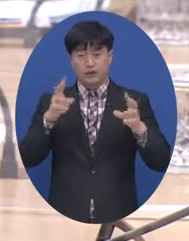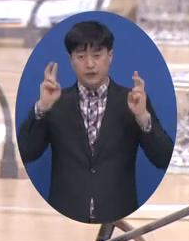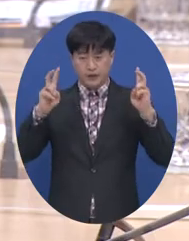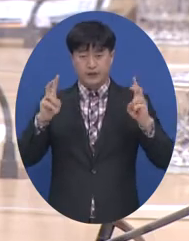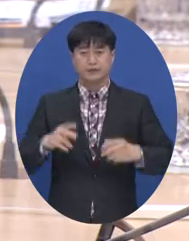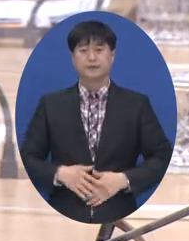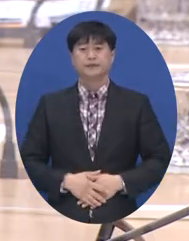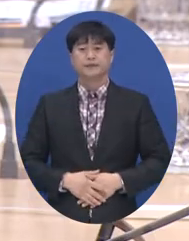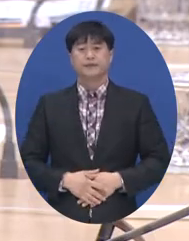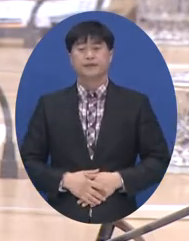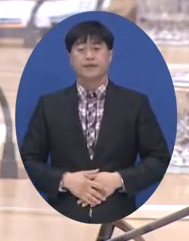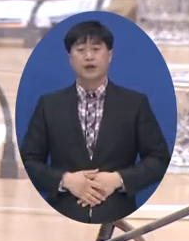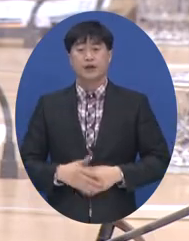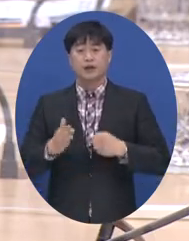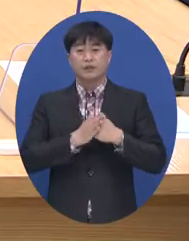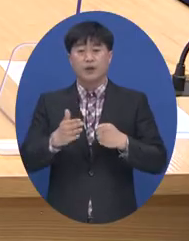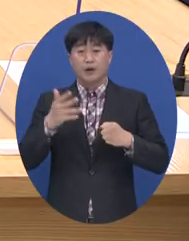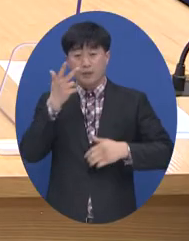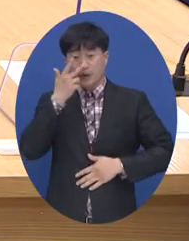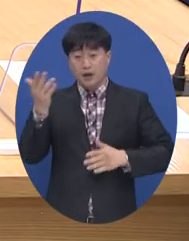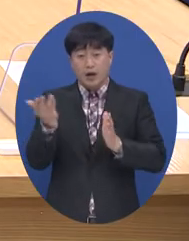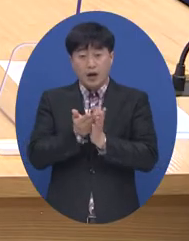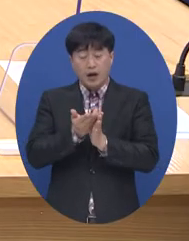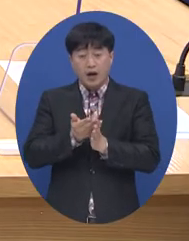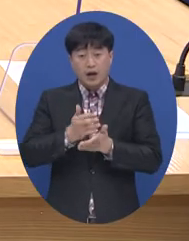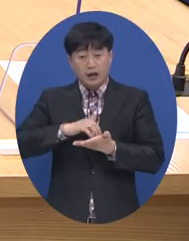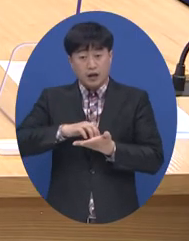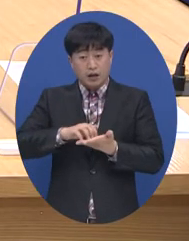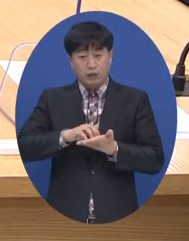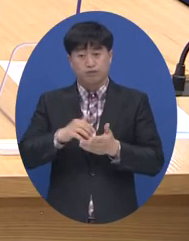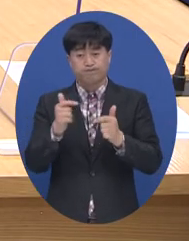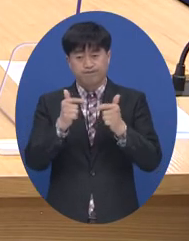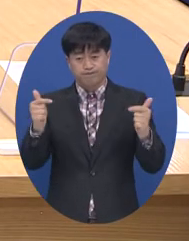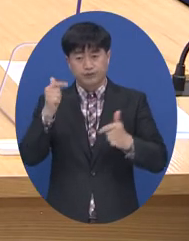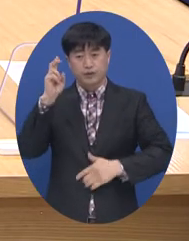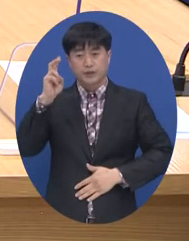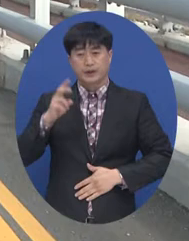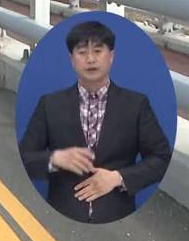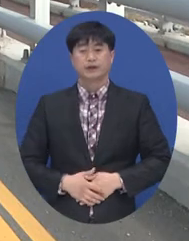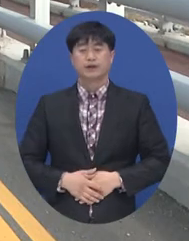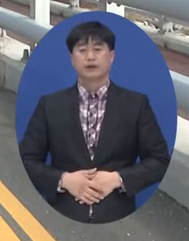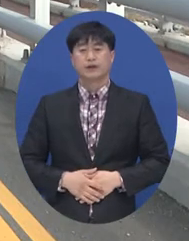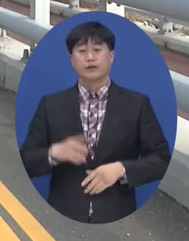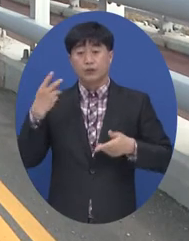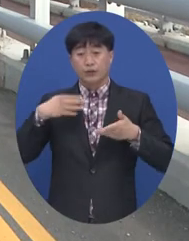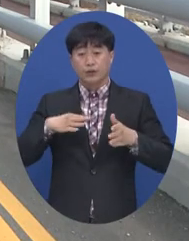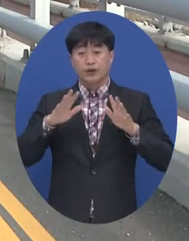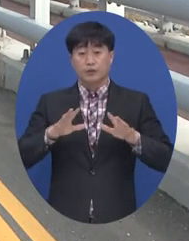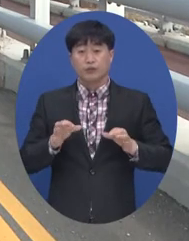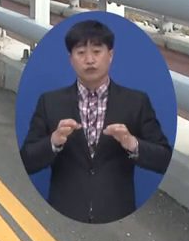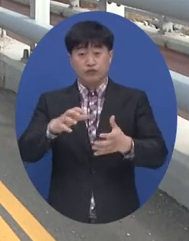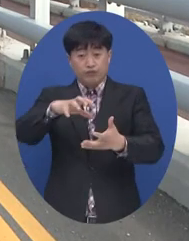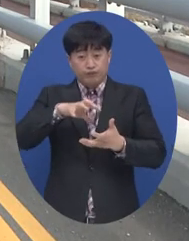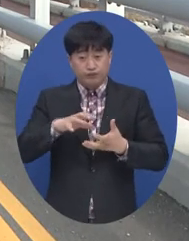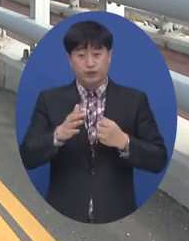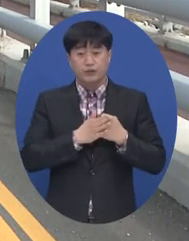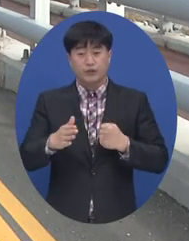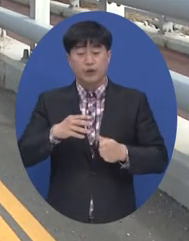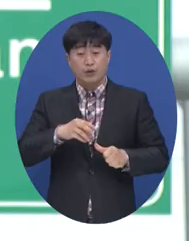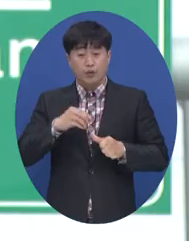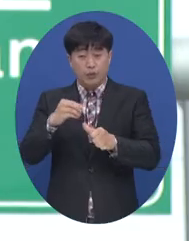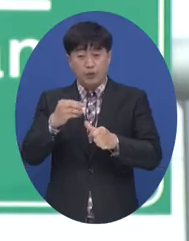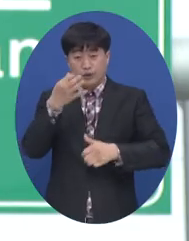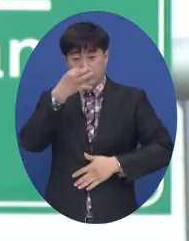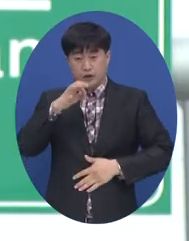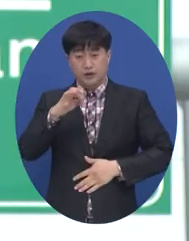투자 기업입니다. 때문에 평택항 물동량도 증가할 전망입니다. 경기도는 이번 투자 유치로 인한